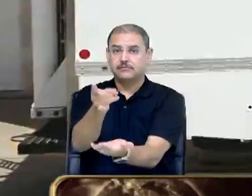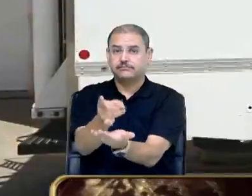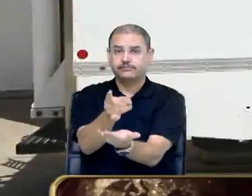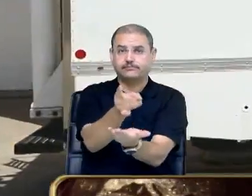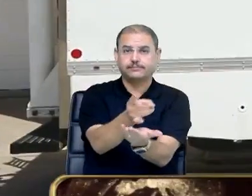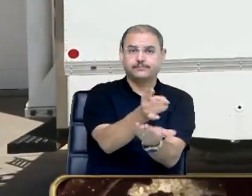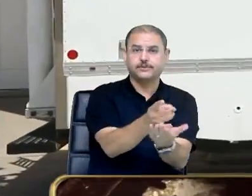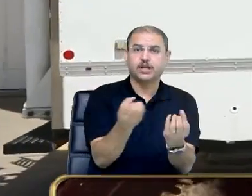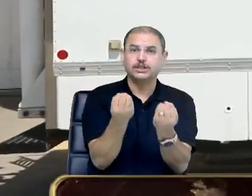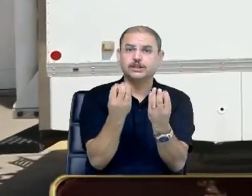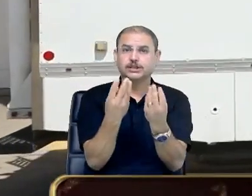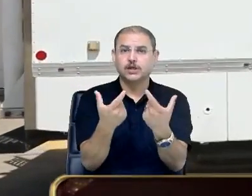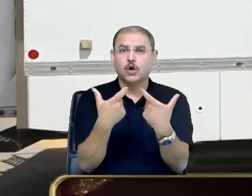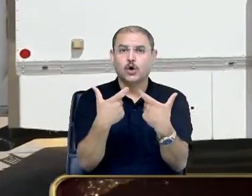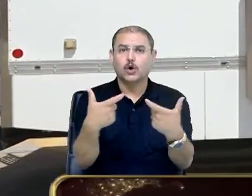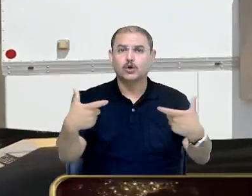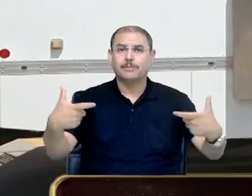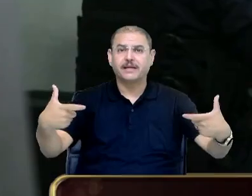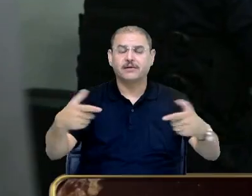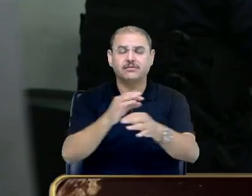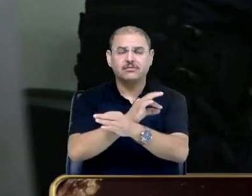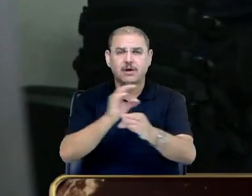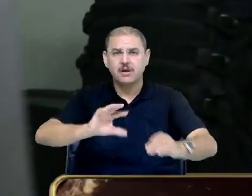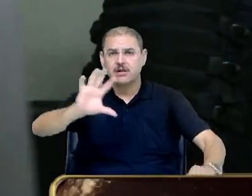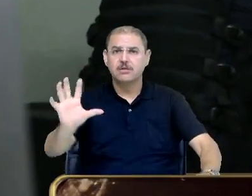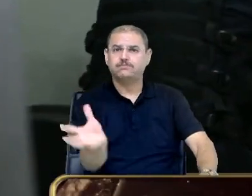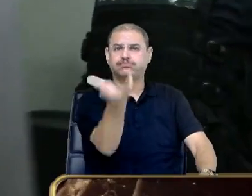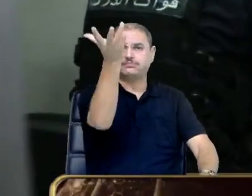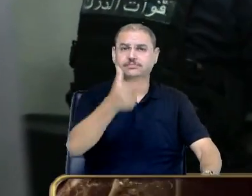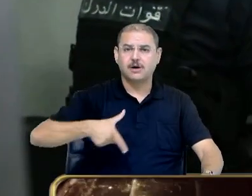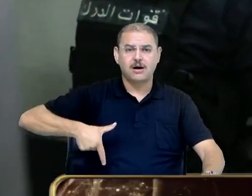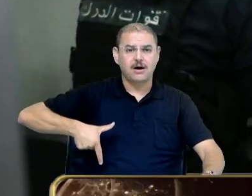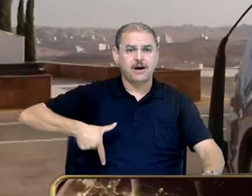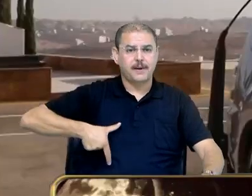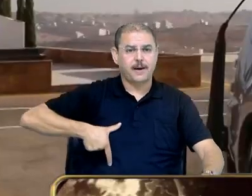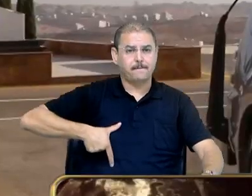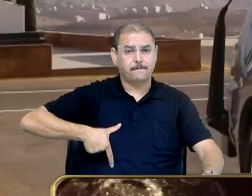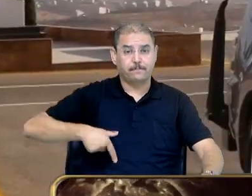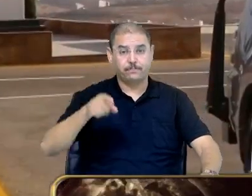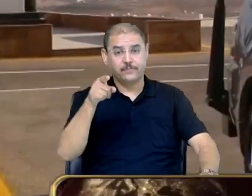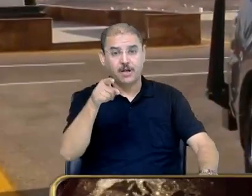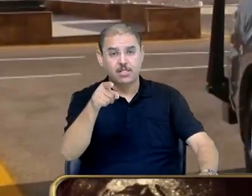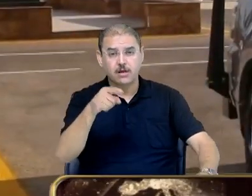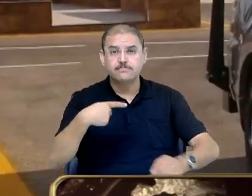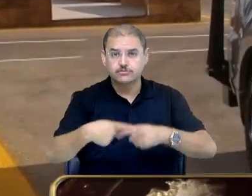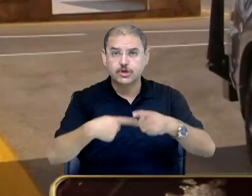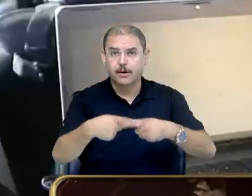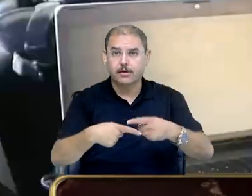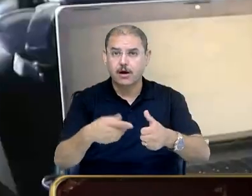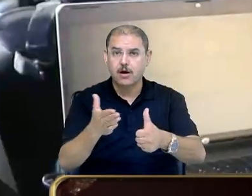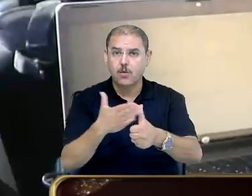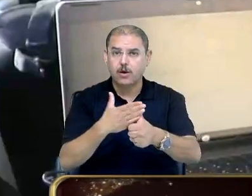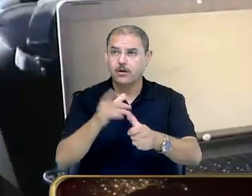والمعدات جزءا من منظومه التطوير والتحديث في مديريه الامن العام والتي من شانها استمرار اداء